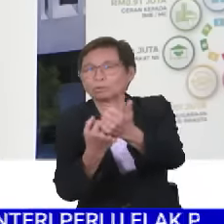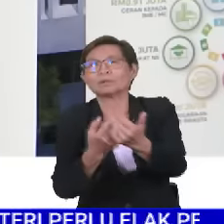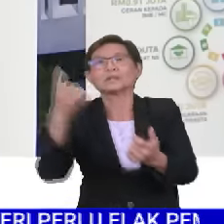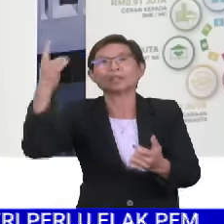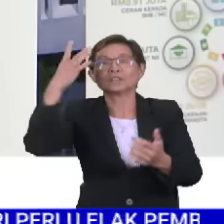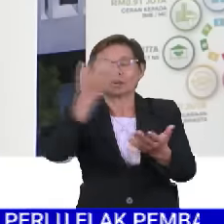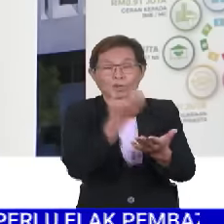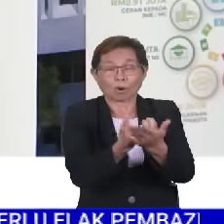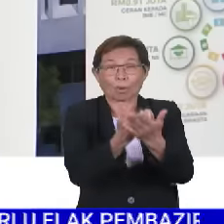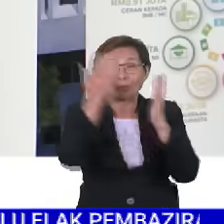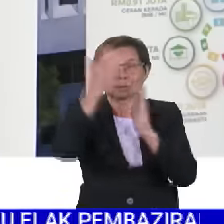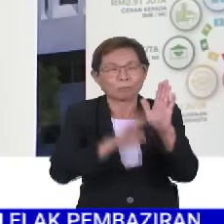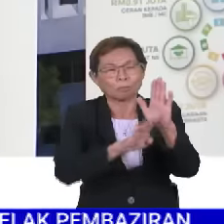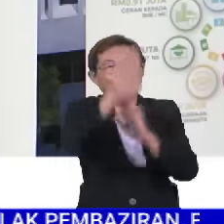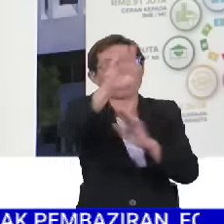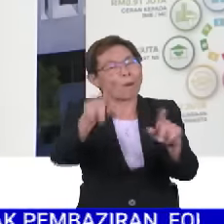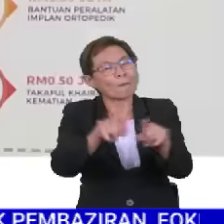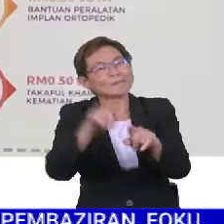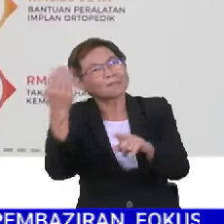ekonomi Malaysia akan kembali pulih seperti sedia kala.